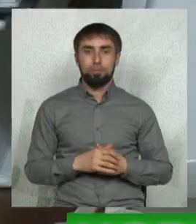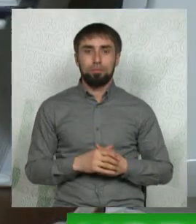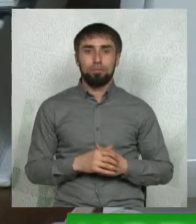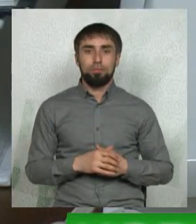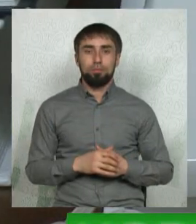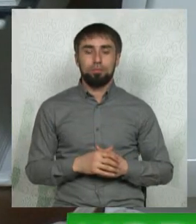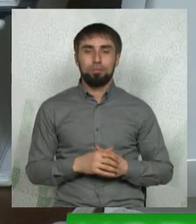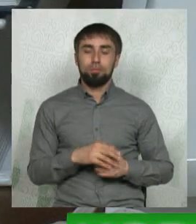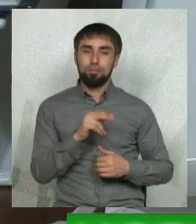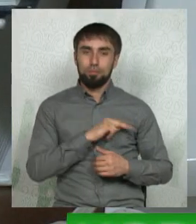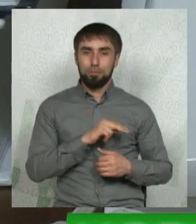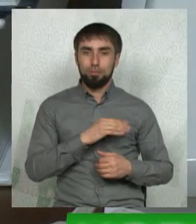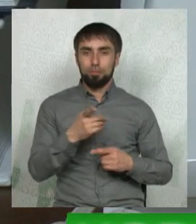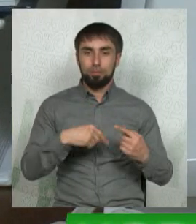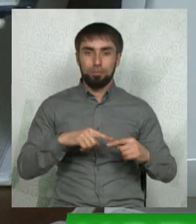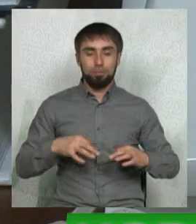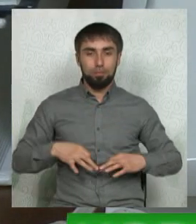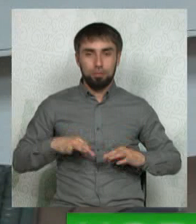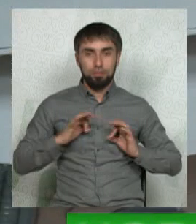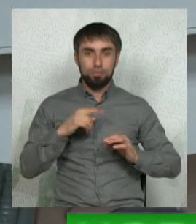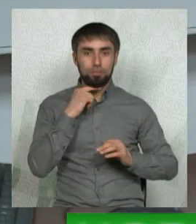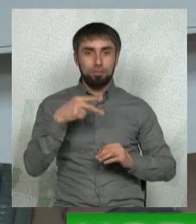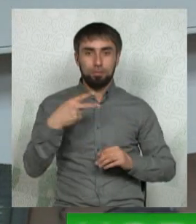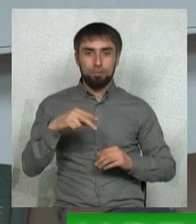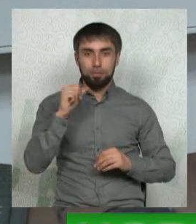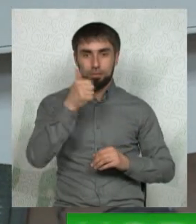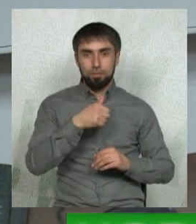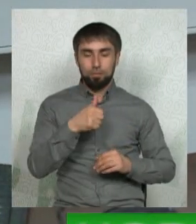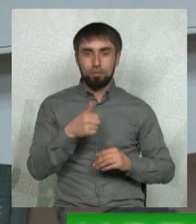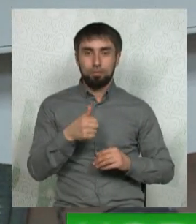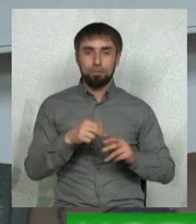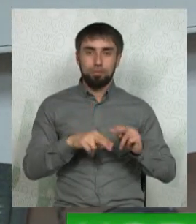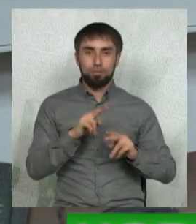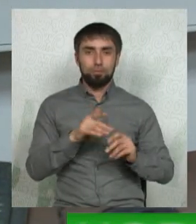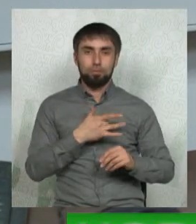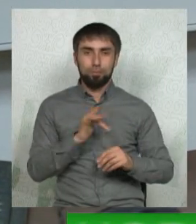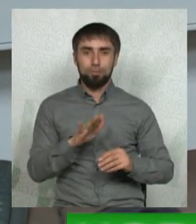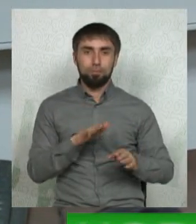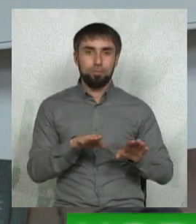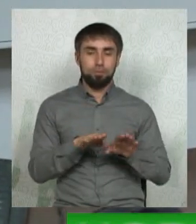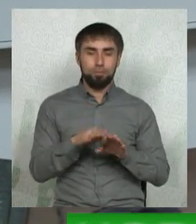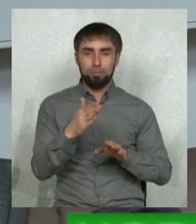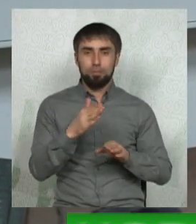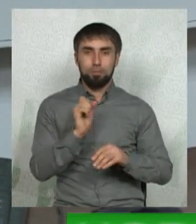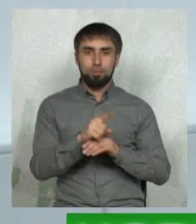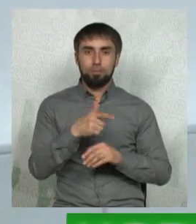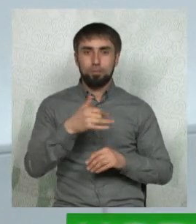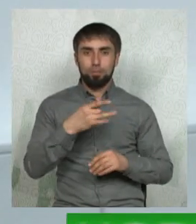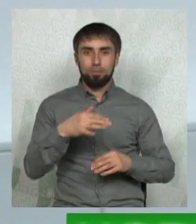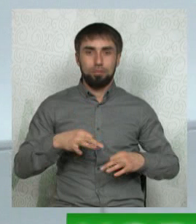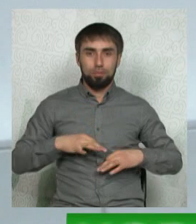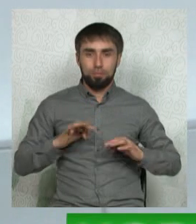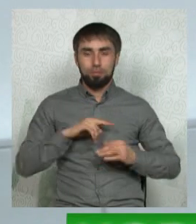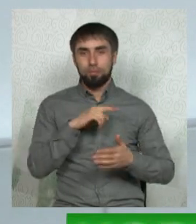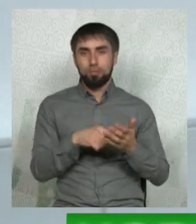коррупции. Работа органов прокуратуры Ингушетии в 2020 году строилась в строгом соответствии с приказами генерального прокурора.